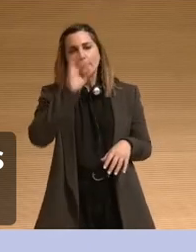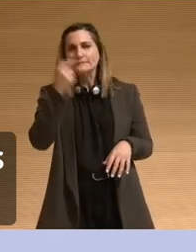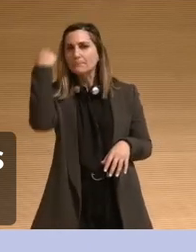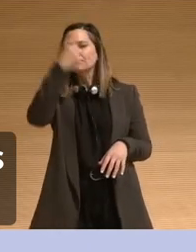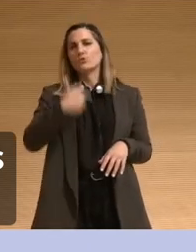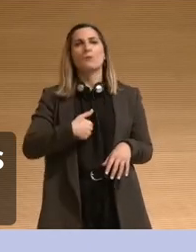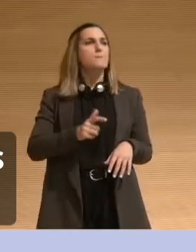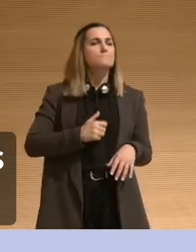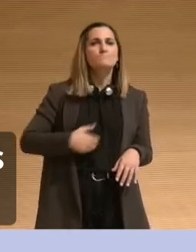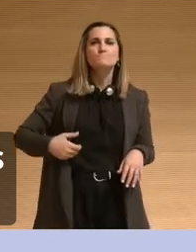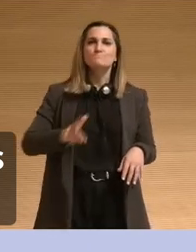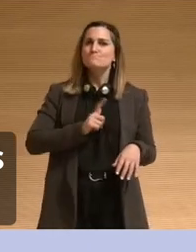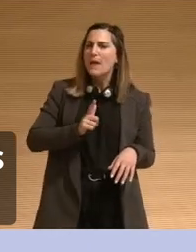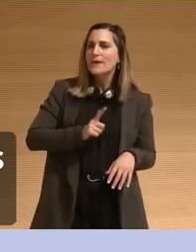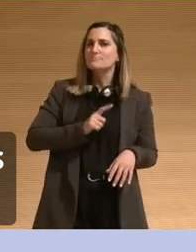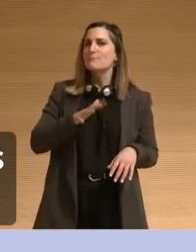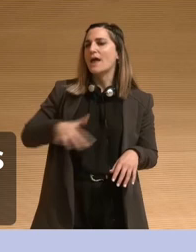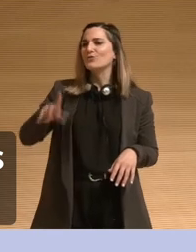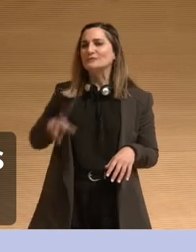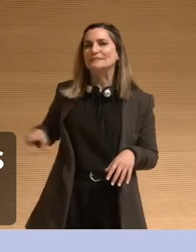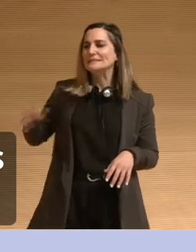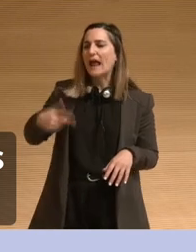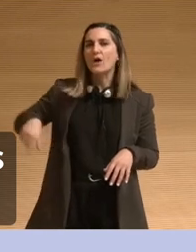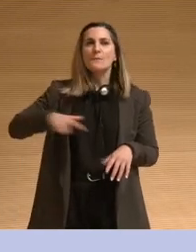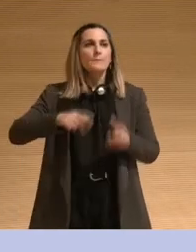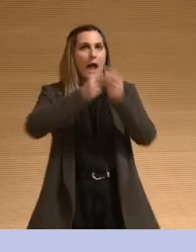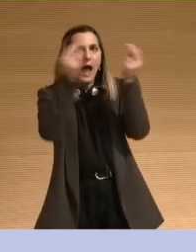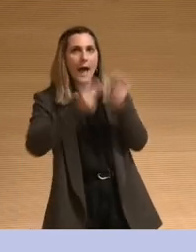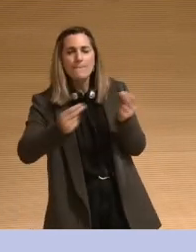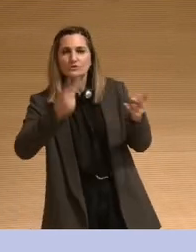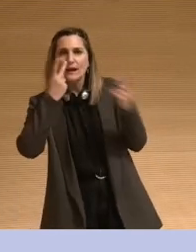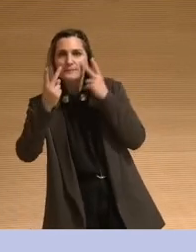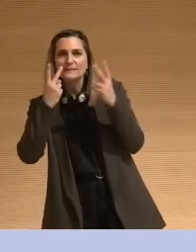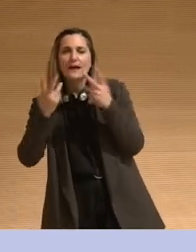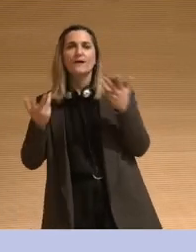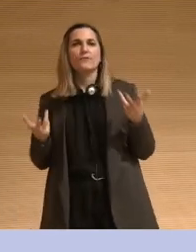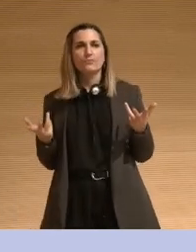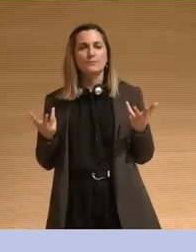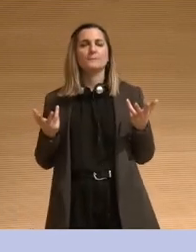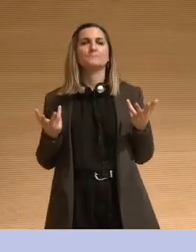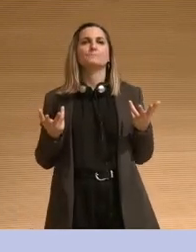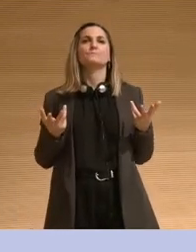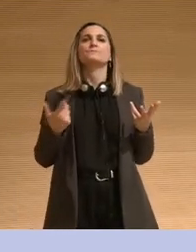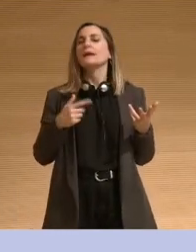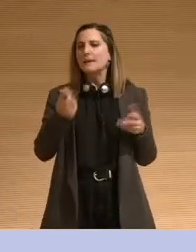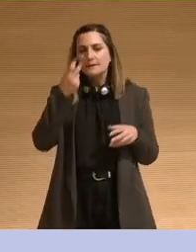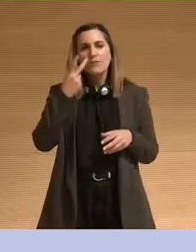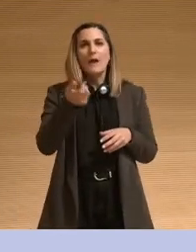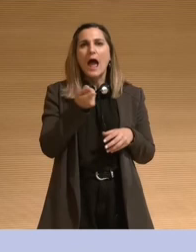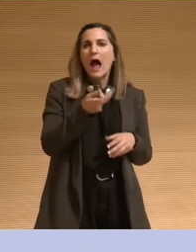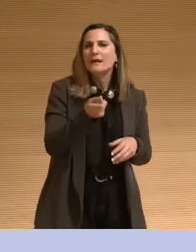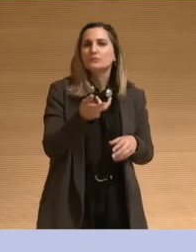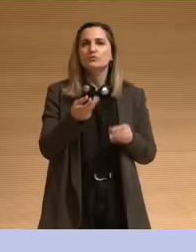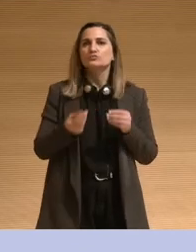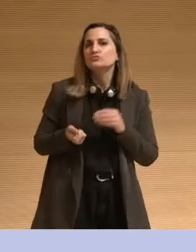η Ντίνα Ιτζιώρα και όλοι μας οι συνεργάτες τα αποτελέσματα, κυρίως τα ποσοτικά αποτελέσματα